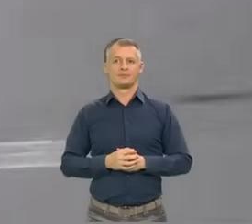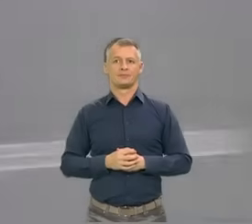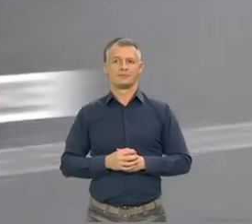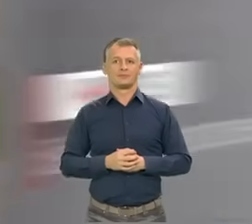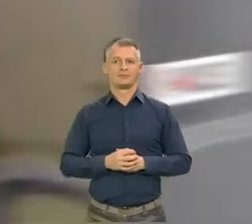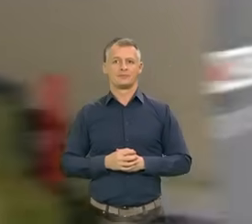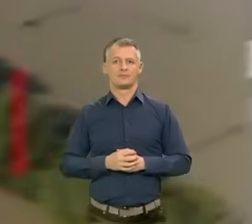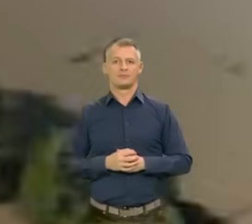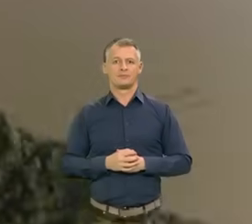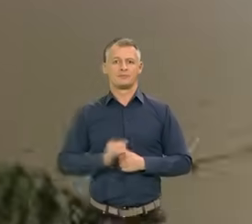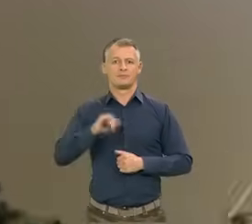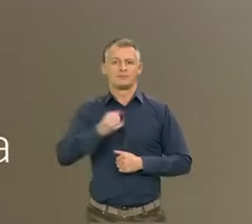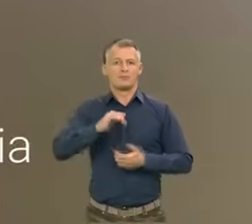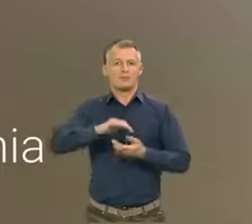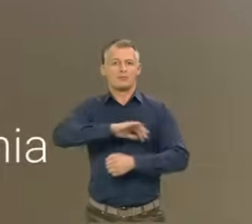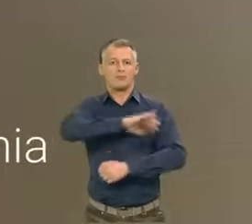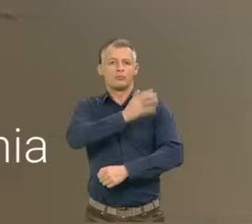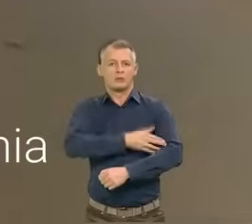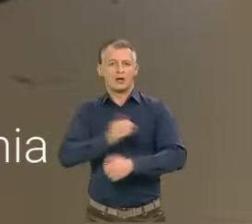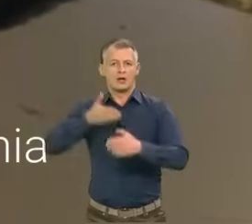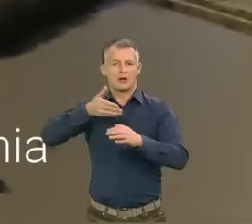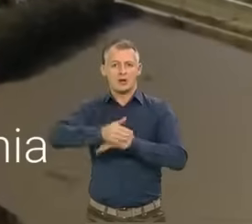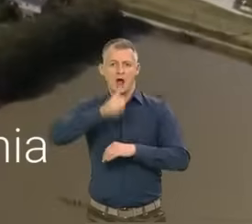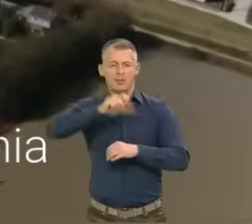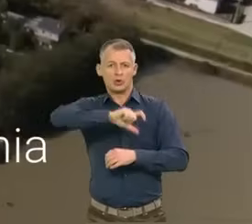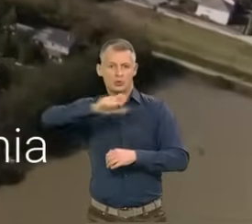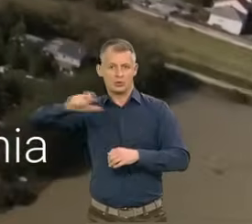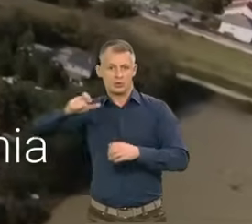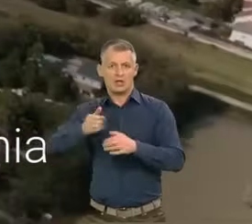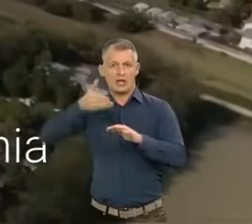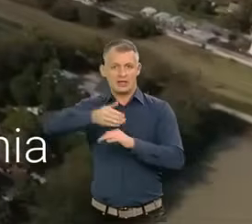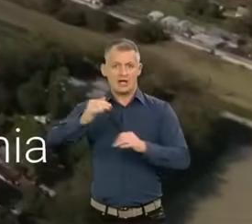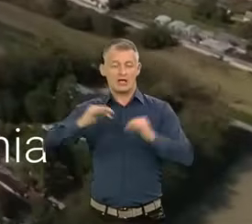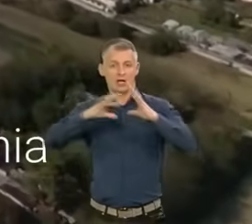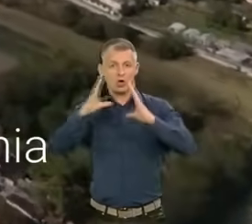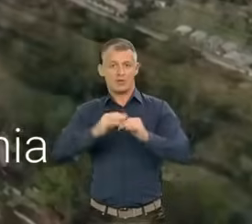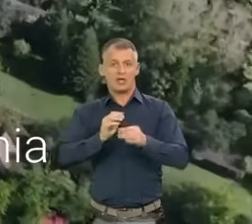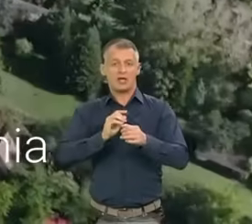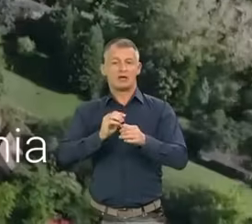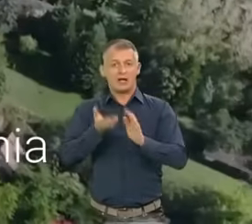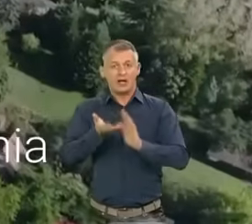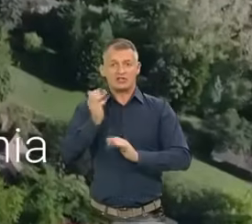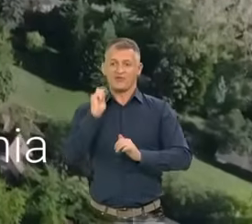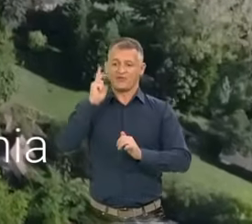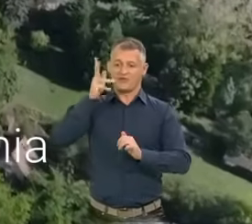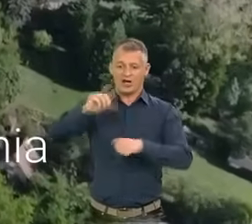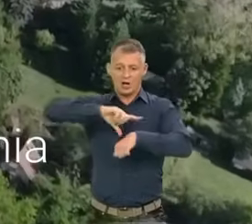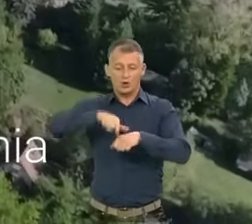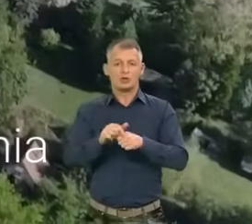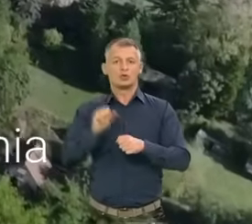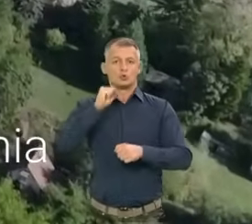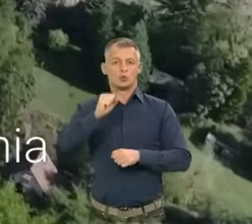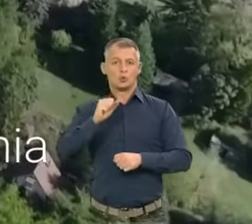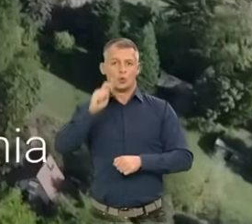spital și debitul Dunării la intrarea în țară crește cu fiecare oră și autoritățile sunt în alertă în sudul Ungariei